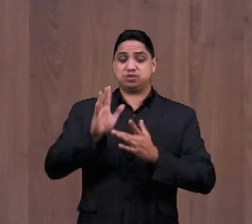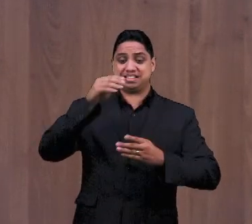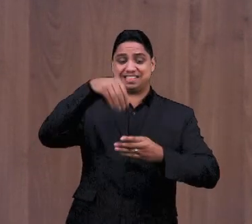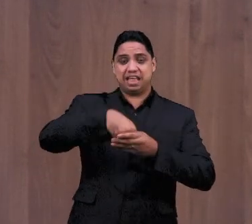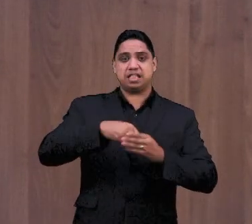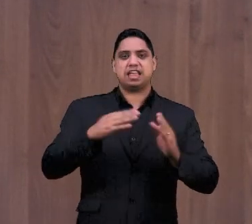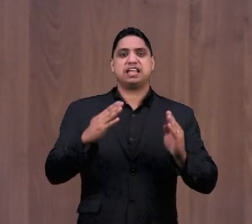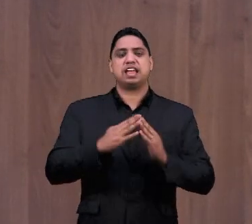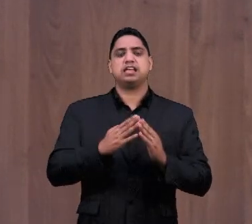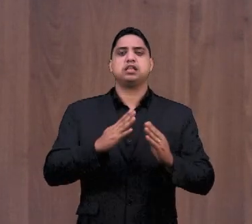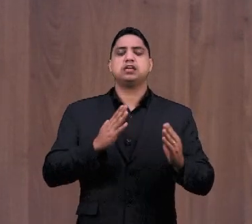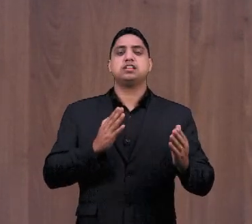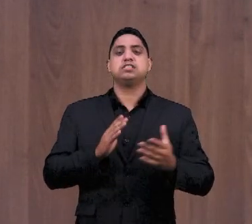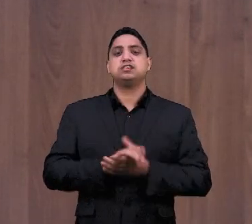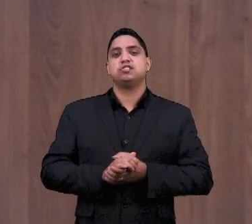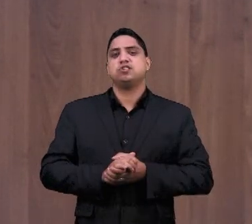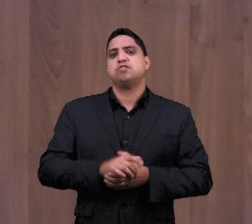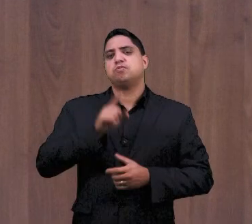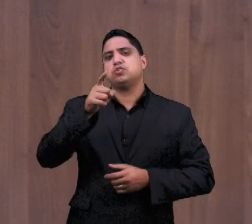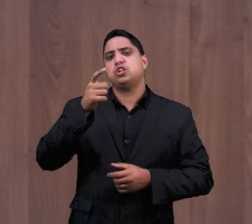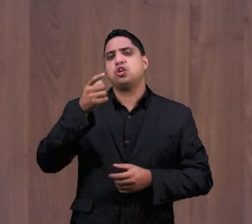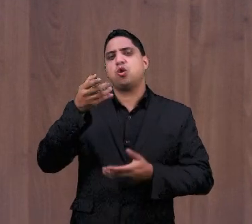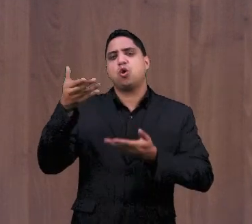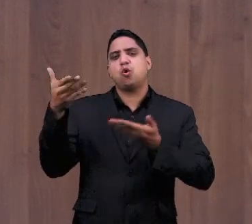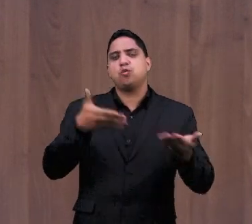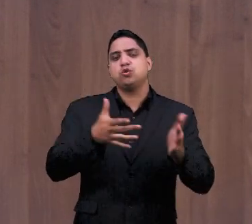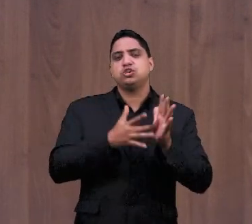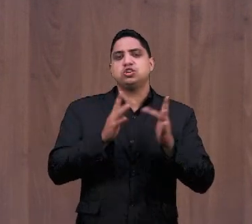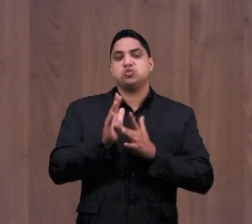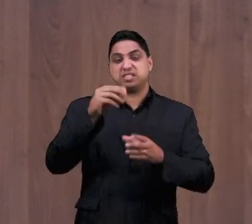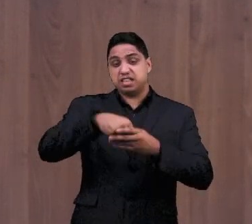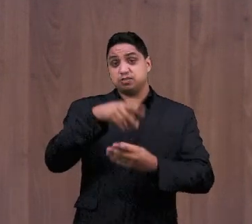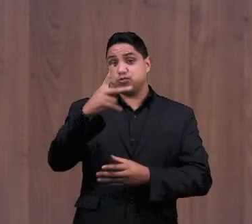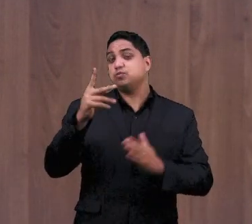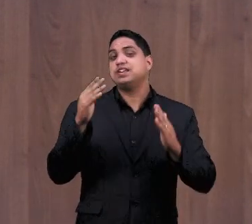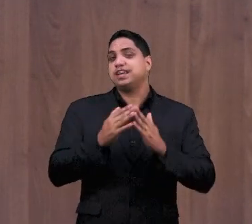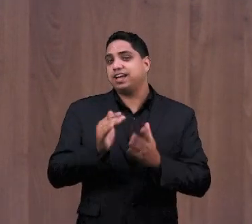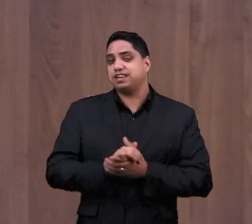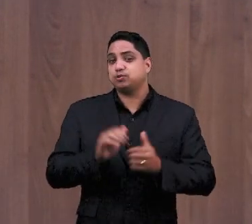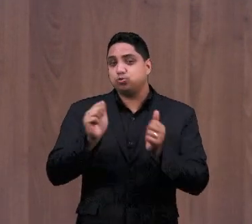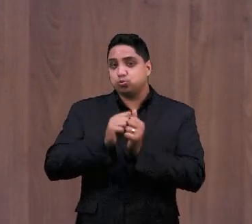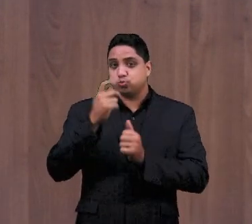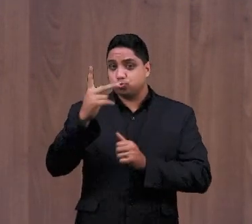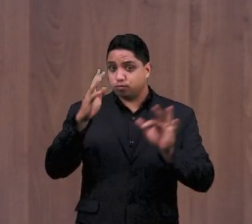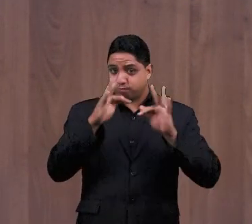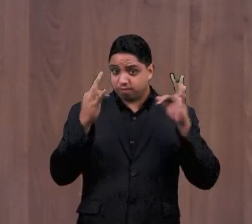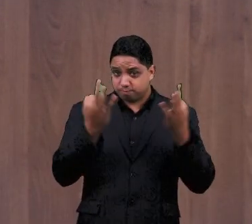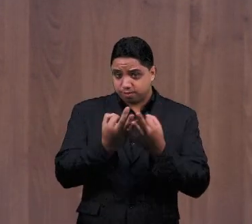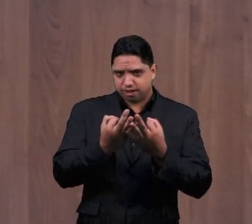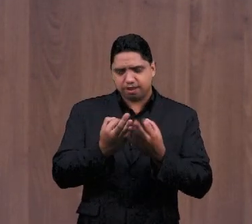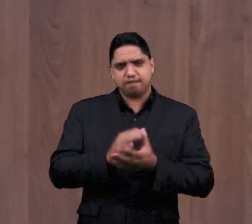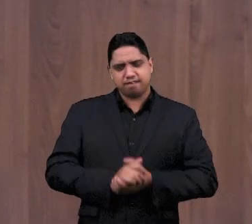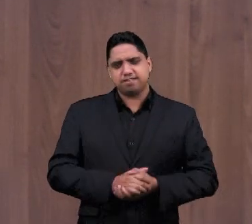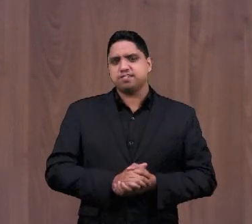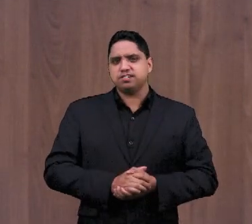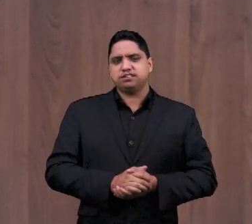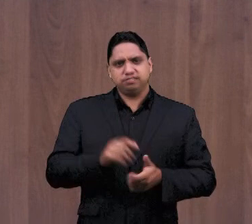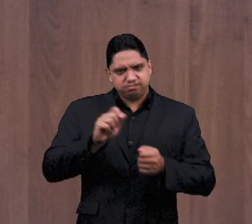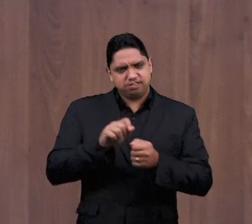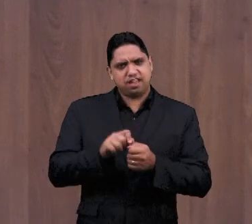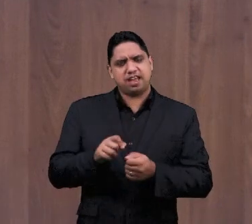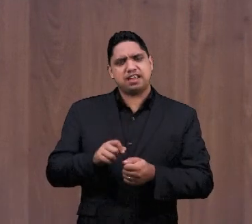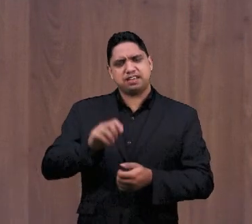dans notre maison. Vous avez déjà invité Jésus à entrer dans votre maison pour être avec votre famille. Faites